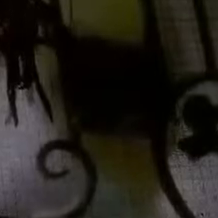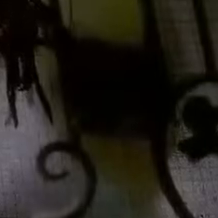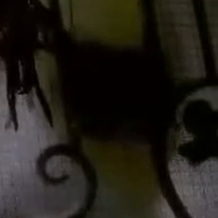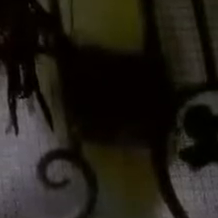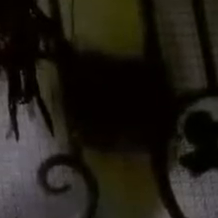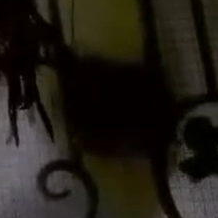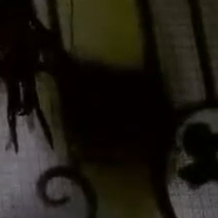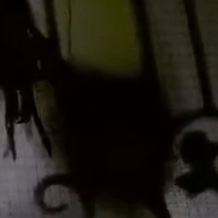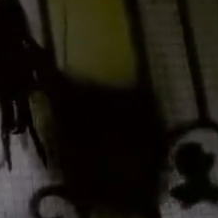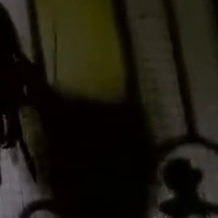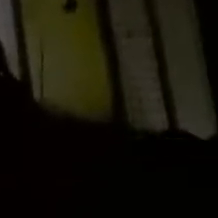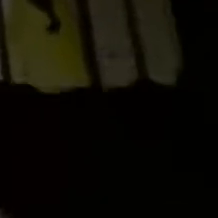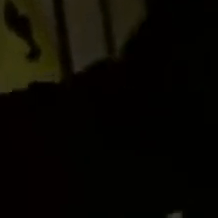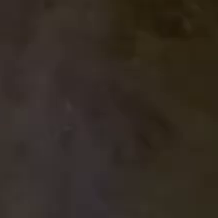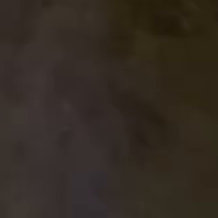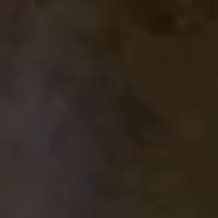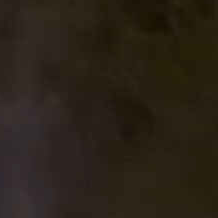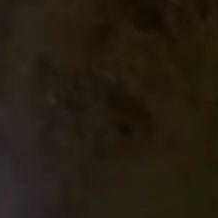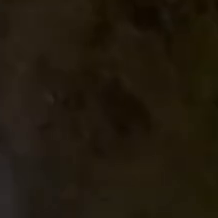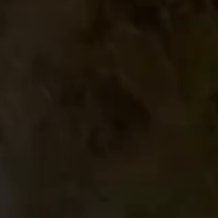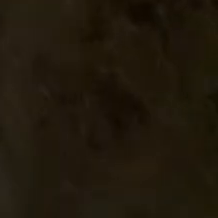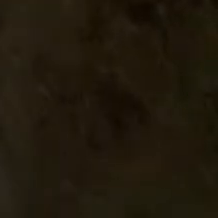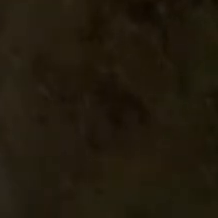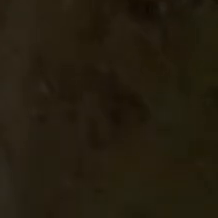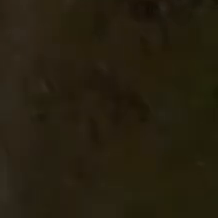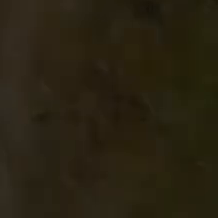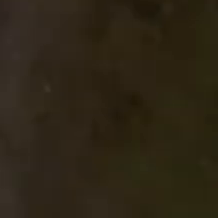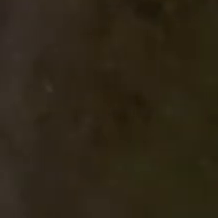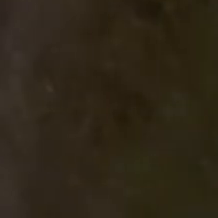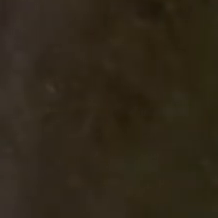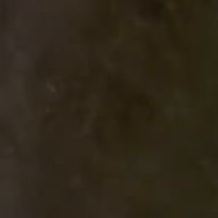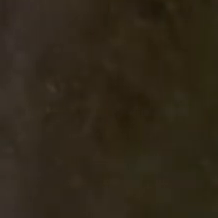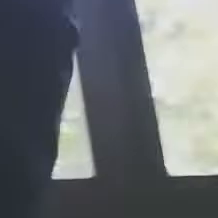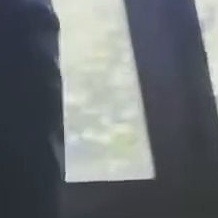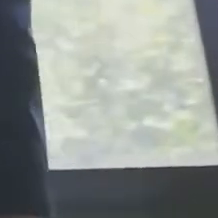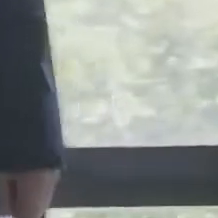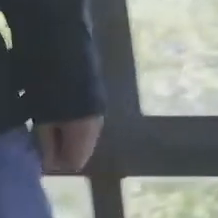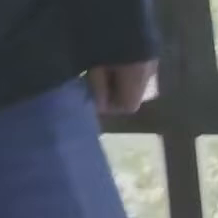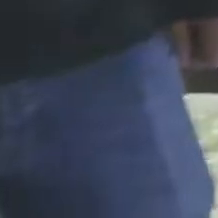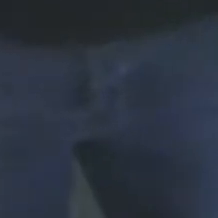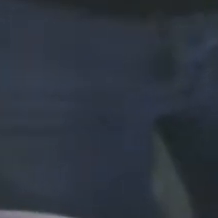بس أبونا فرانس ألهمني وضليت وصرت متطوع بخدمة إخواتي السوريين.